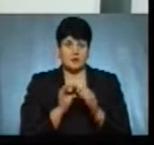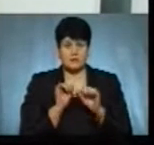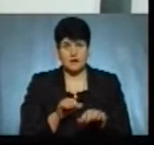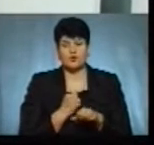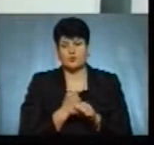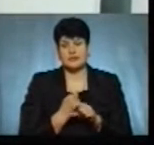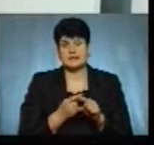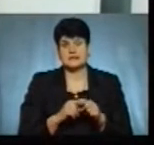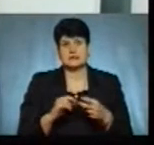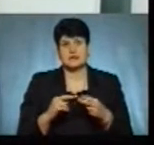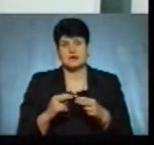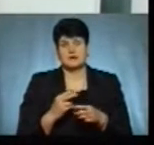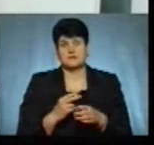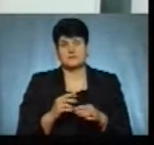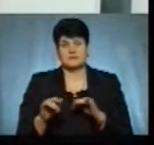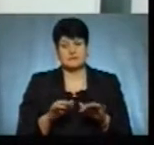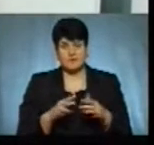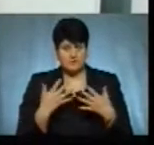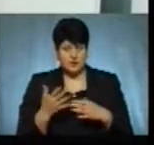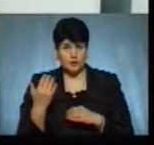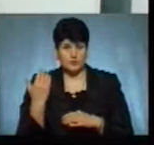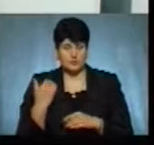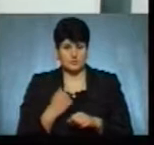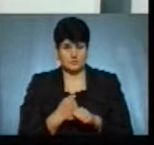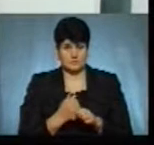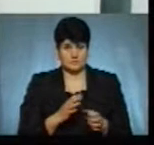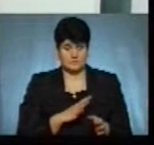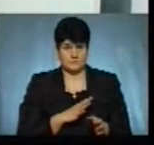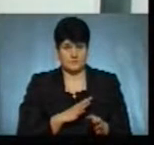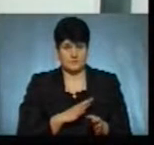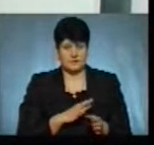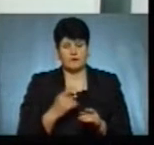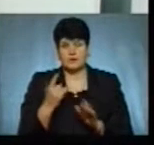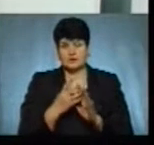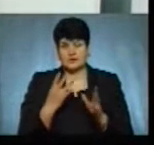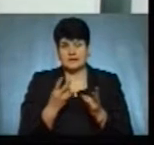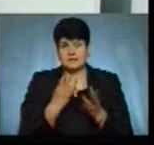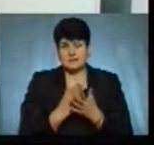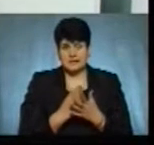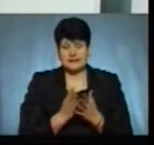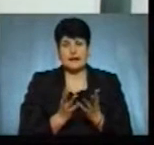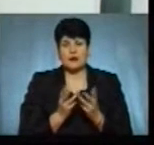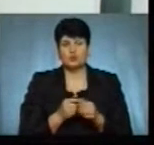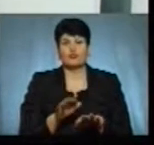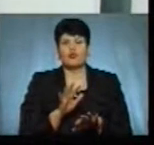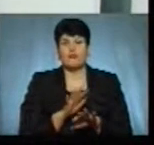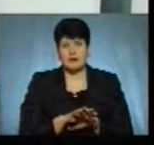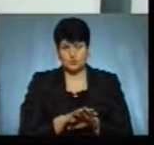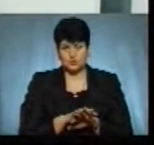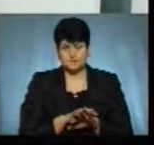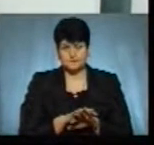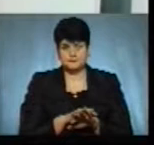Але «Приватбанк» і до того, яким чином це робив. Що для цього треба? Ну, в першу чергу, треба мати відкритий рахунок в банку і